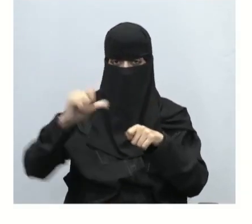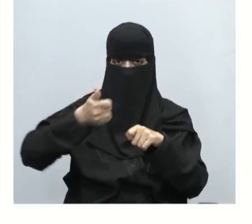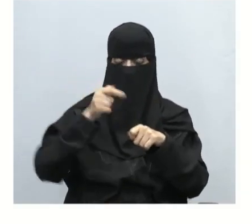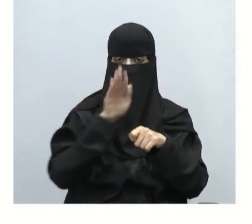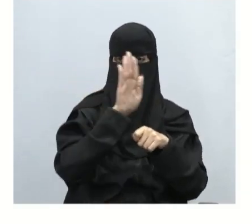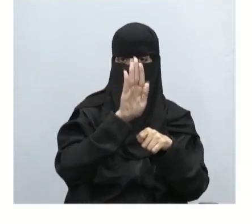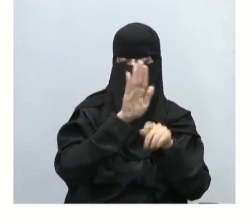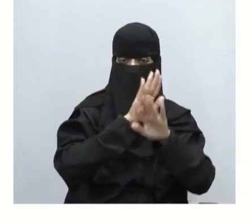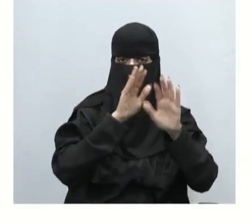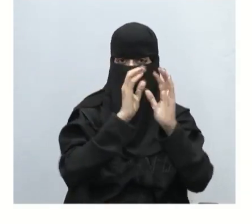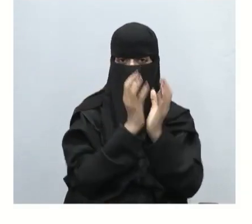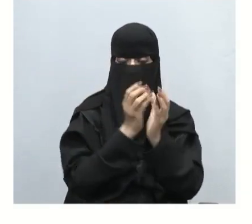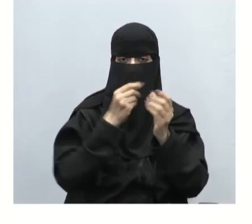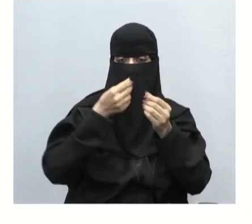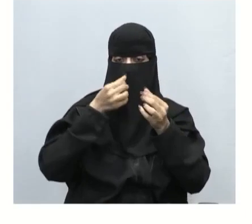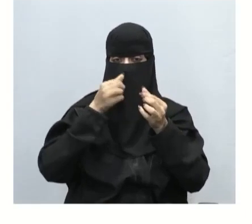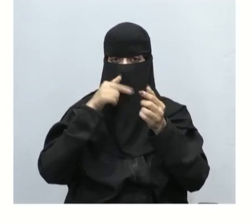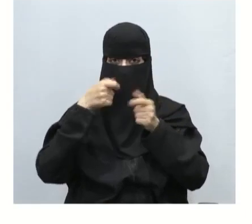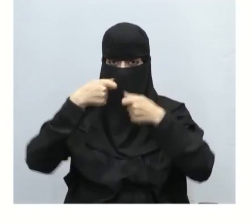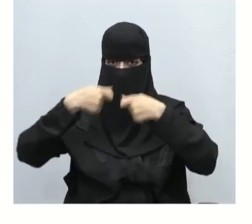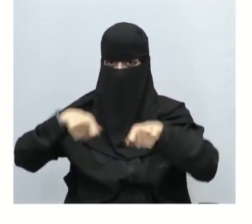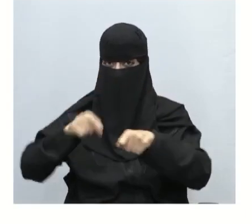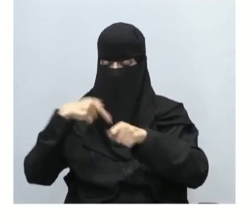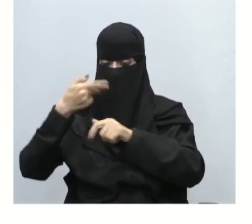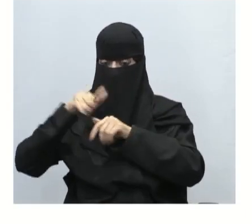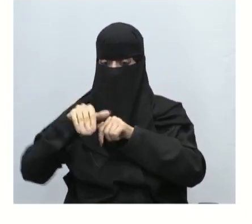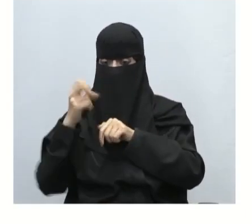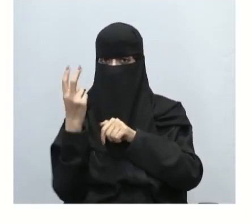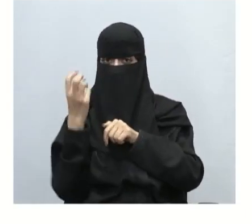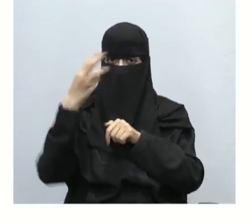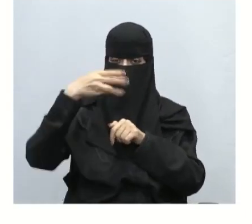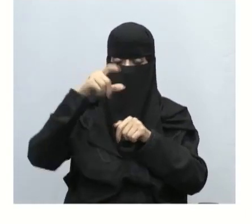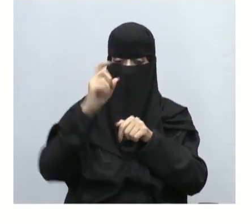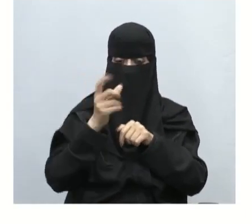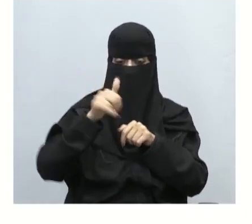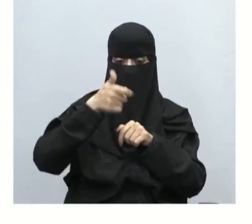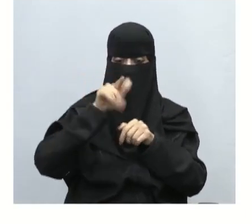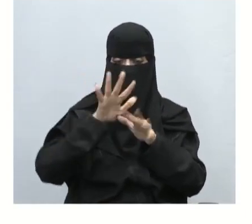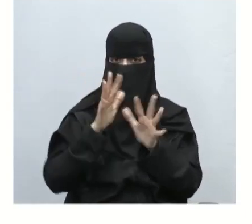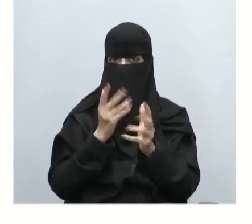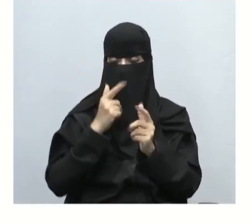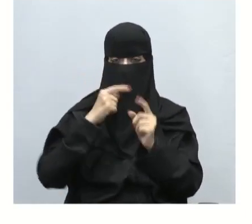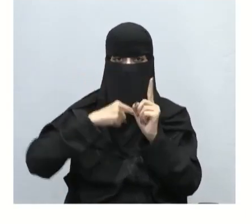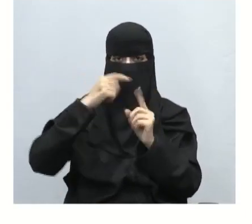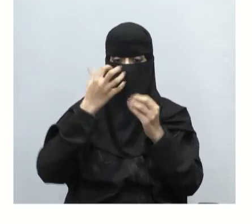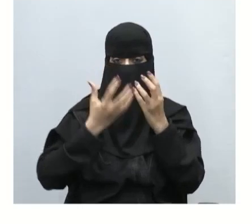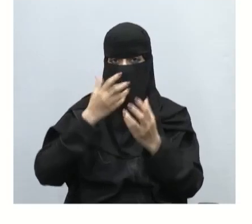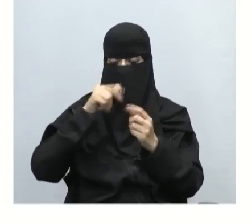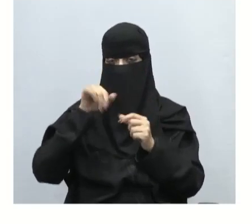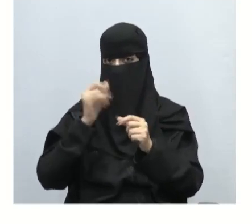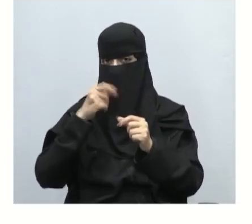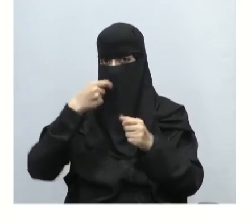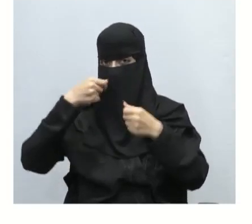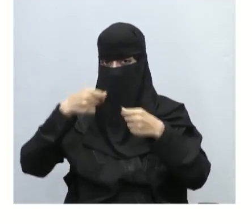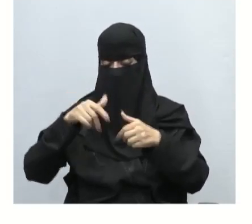س غرام من السكر ودفعت ثمنها 32 ريالا فكم كيلوغراما من السكر